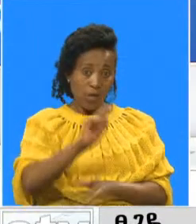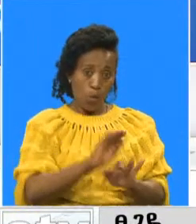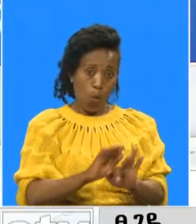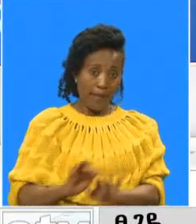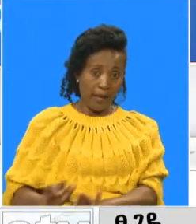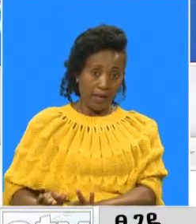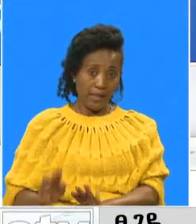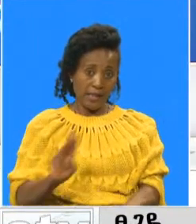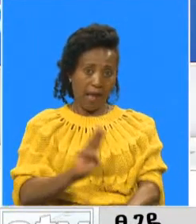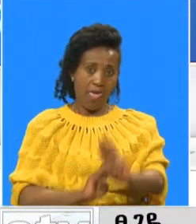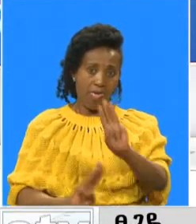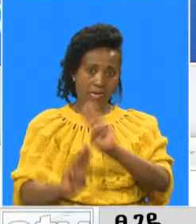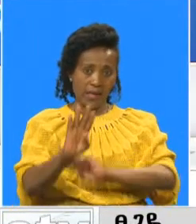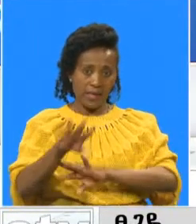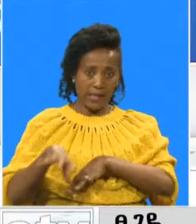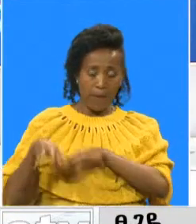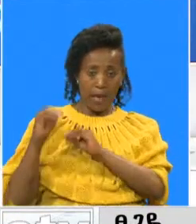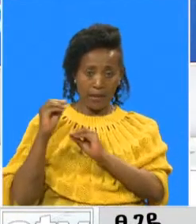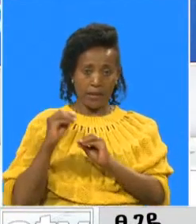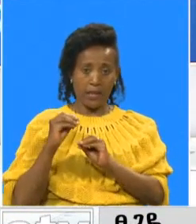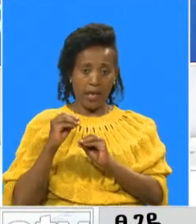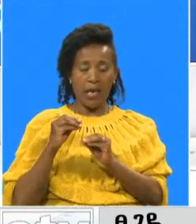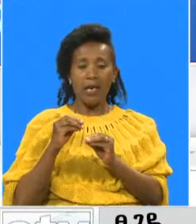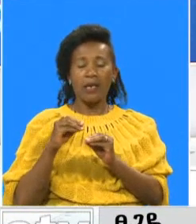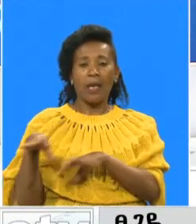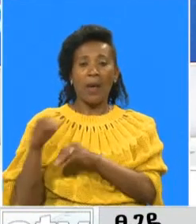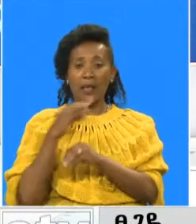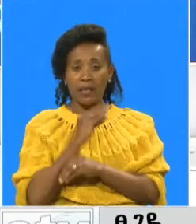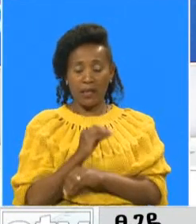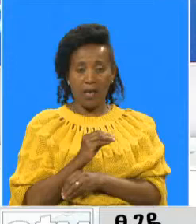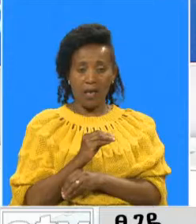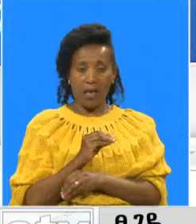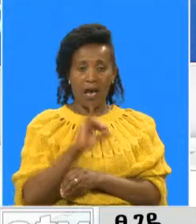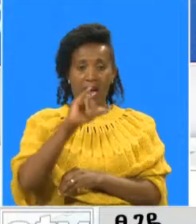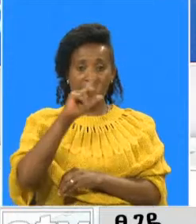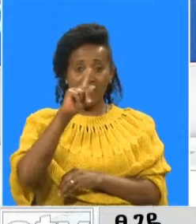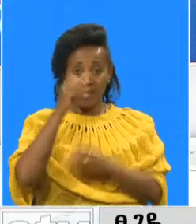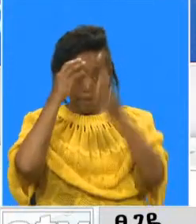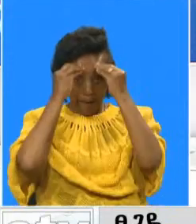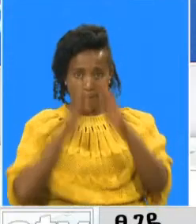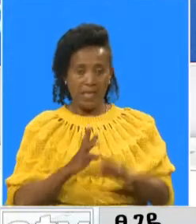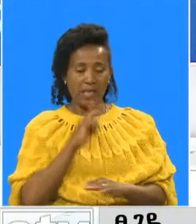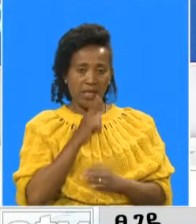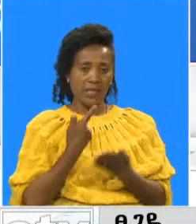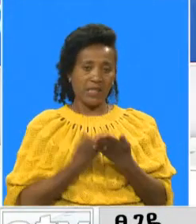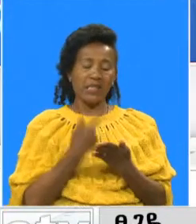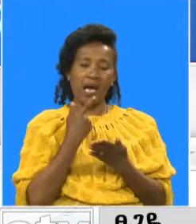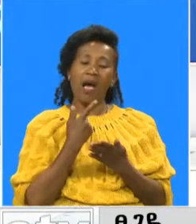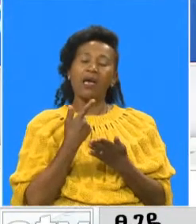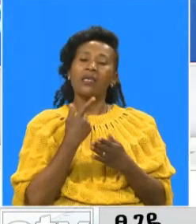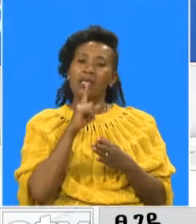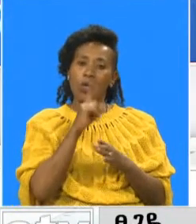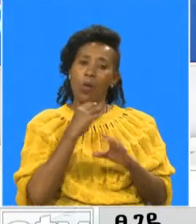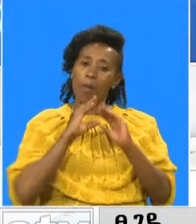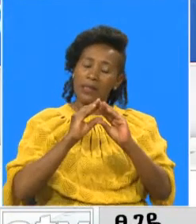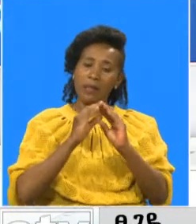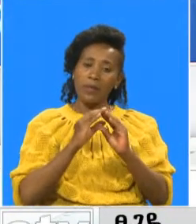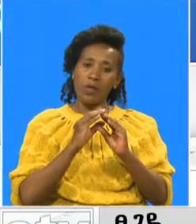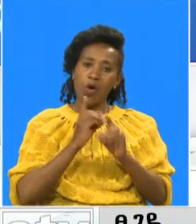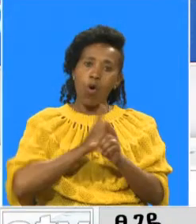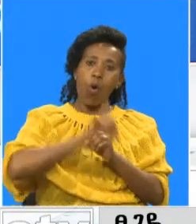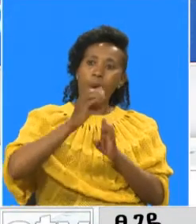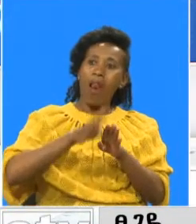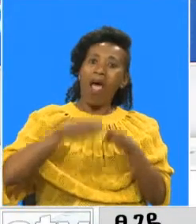ሳይንስ ተማሪና ማስተርስ ተማሪና የአይሲቲ ማመር ነኝ። እዛ አርቲስት ማገለግሎ አሁን ኦንላይን